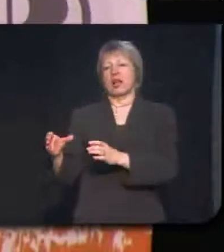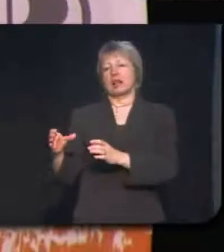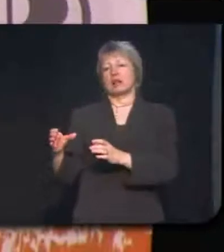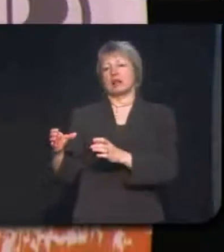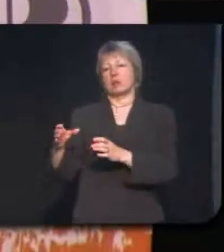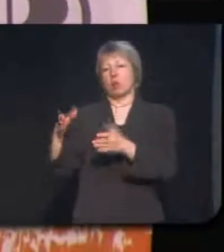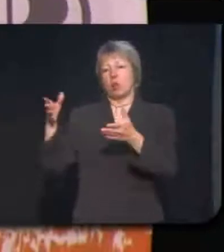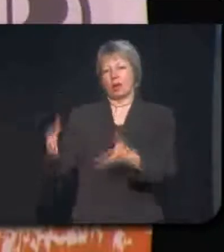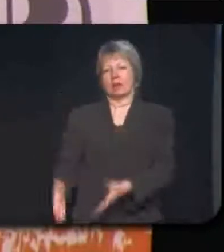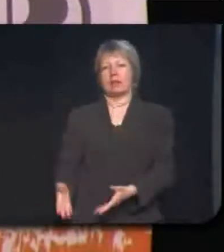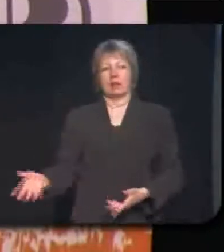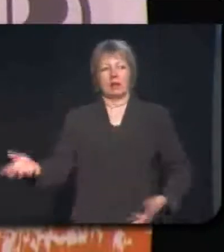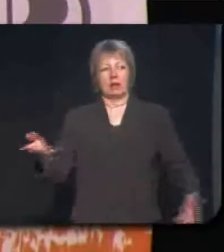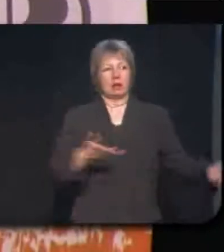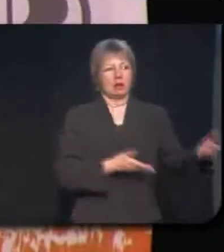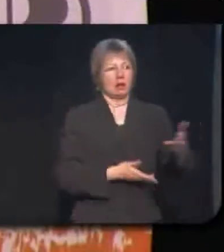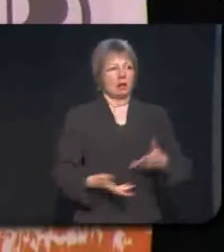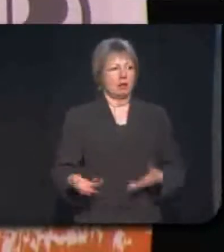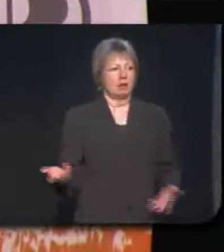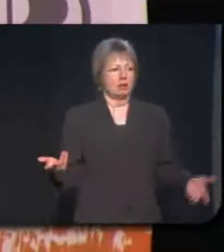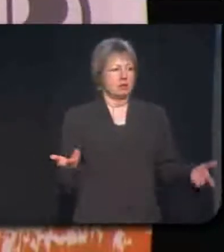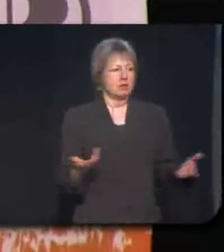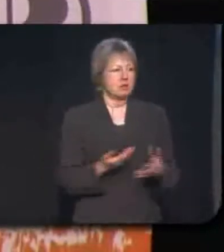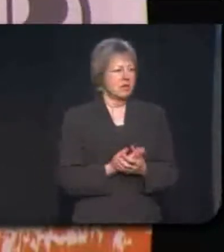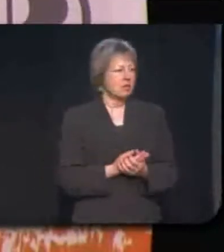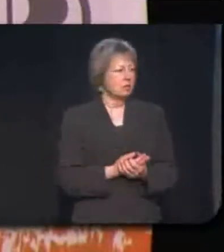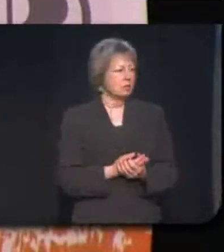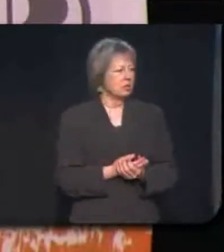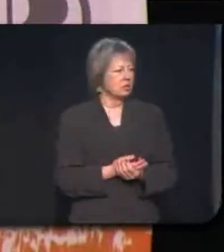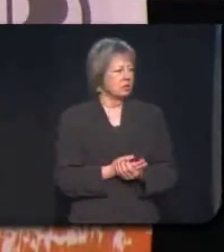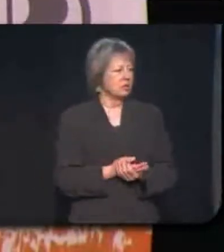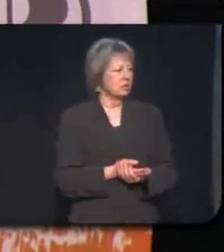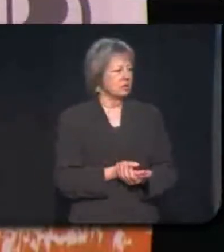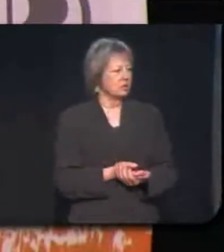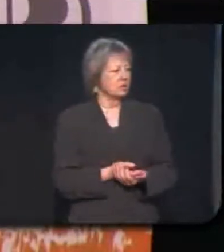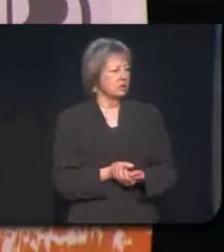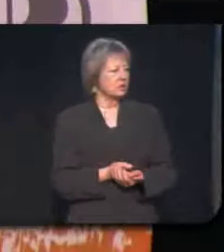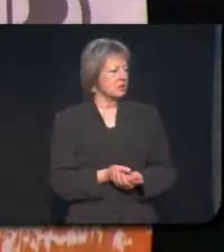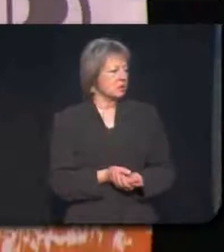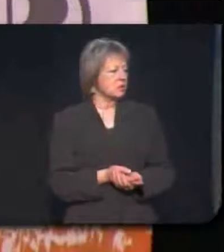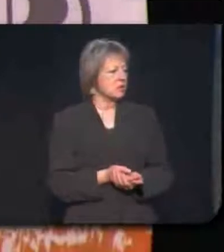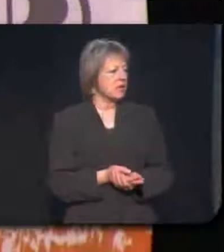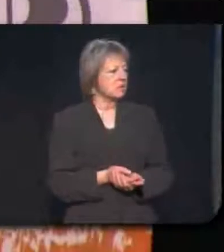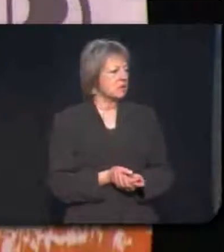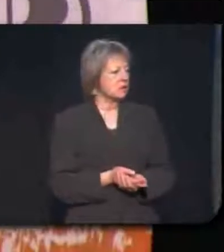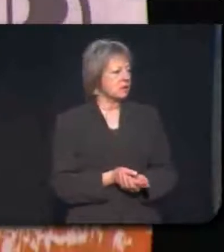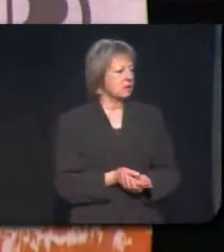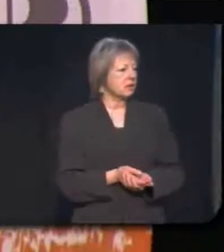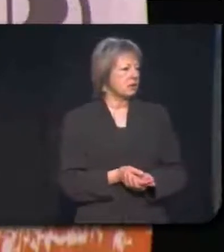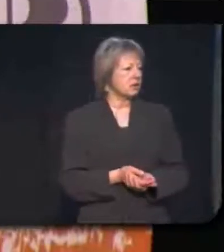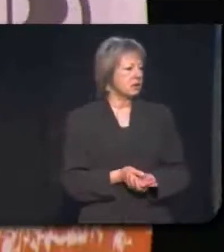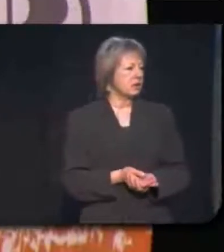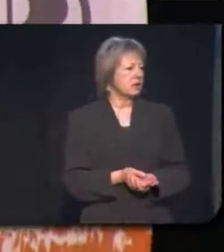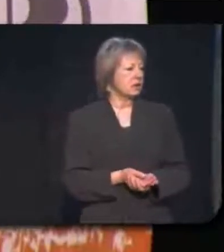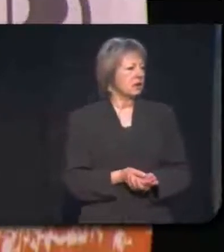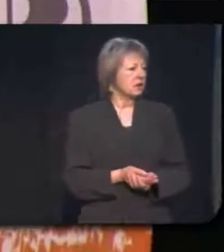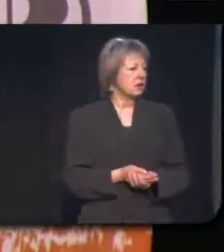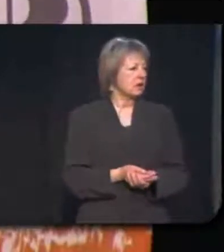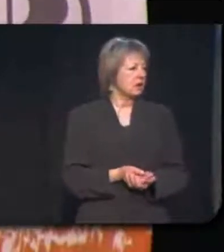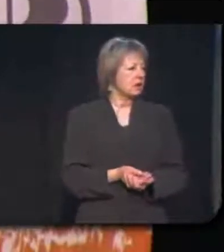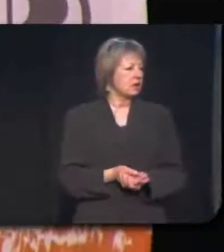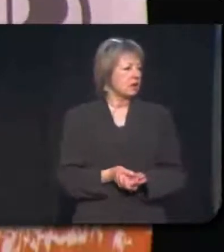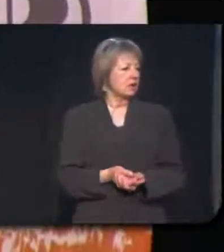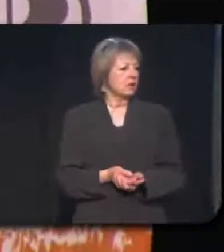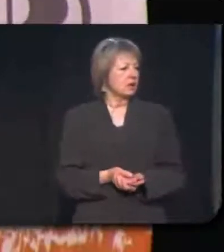so ihr habt jetzt alle sehr lange gesehen dass die Ohren leer sind tut mir leid liebe Wahlhelfer